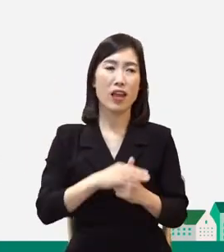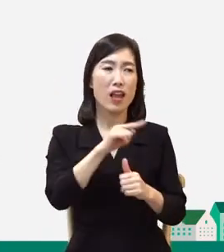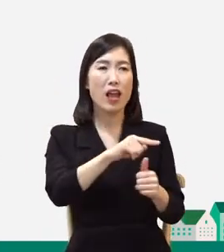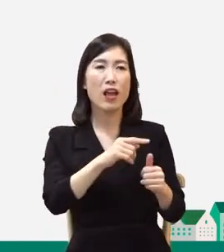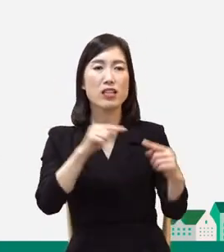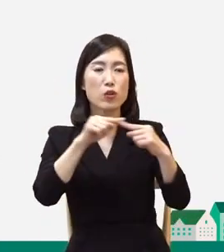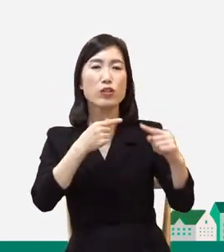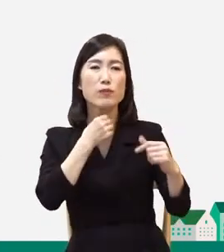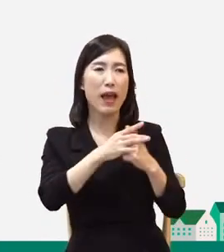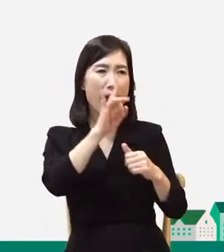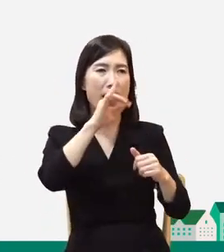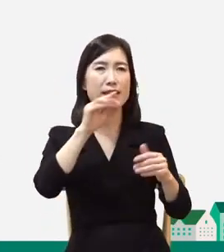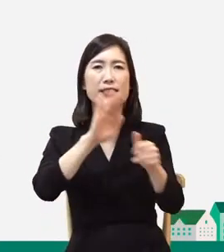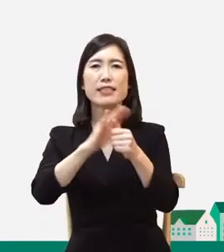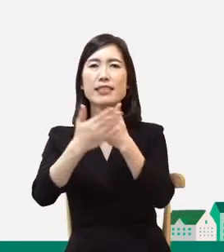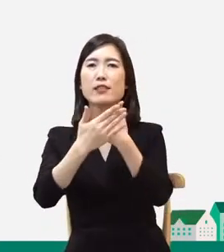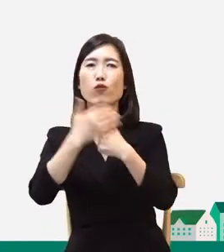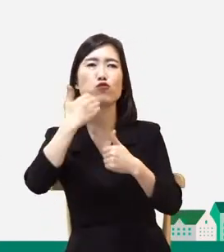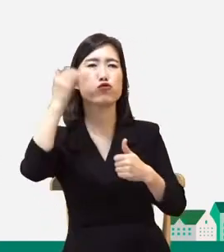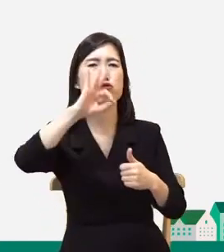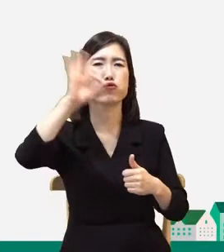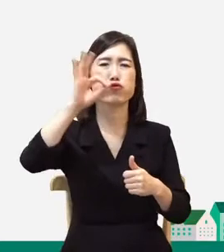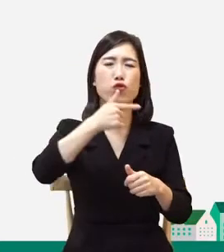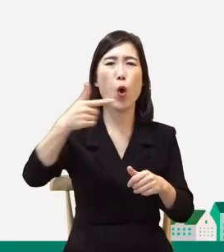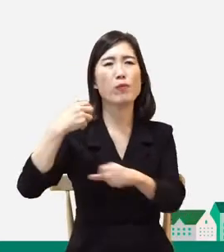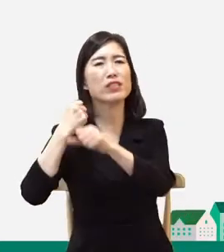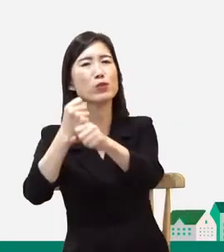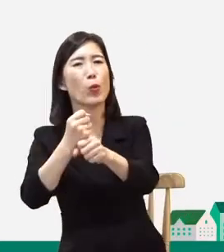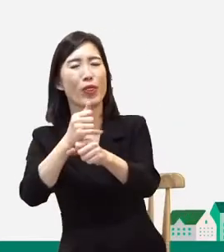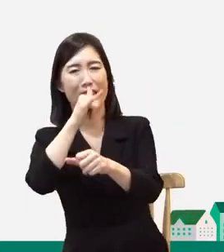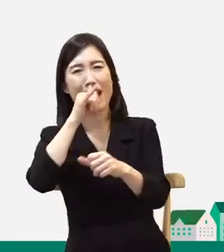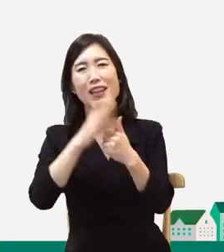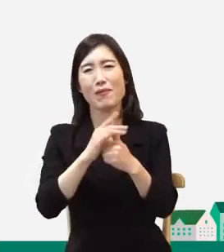권한이 넘어가는 것을 예방할 수 있겠다는 생각입니다.